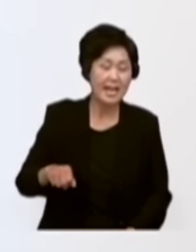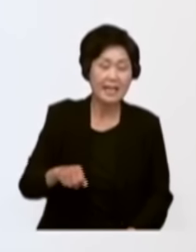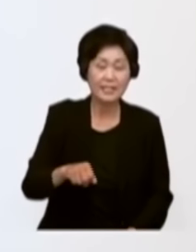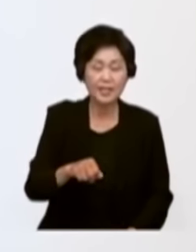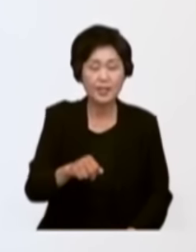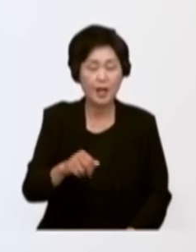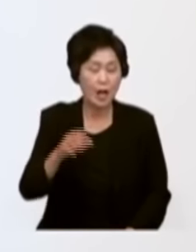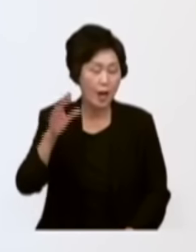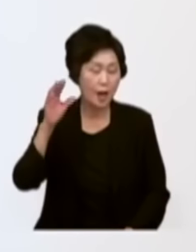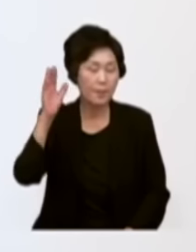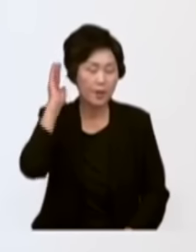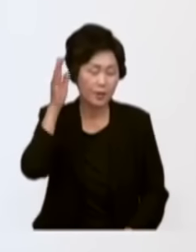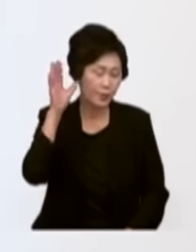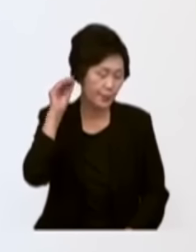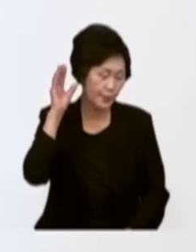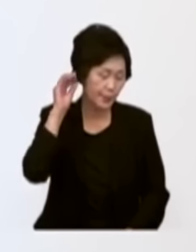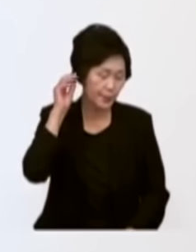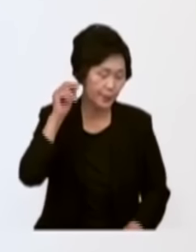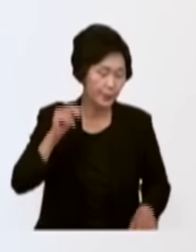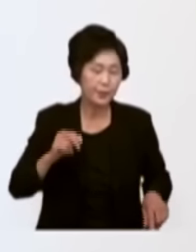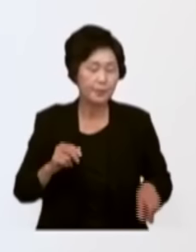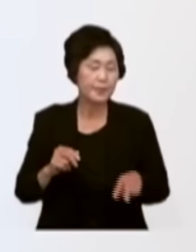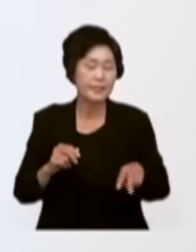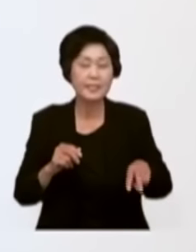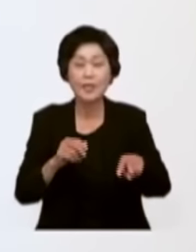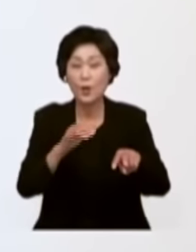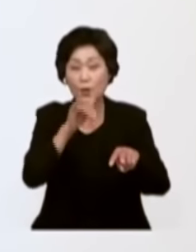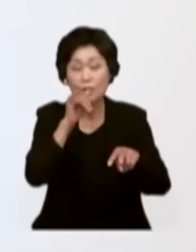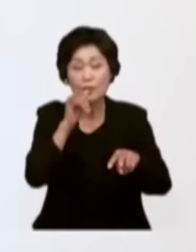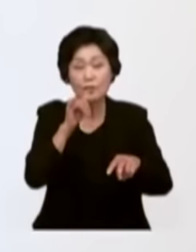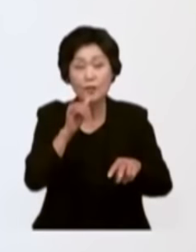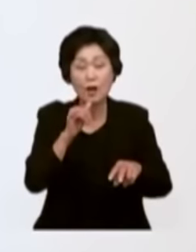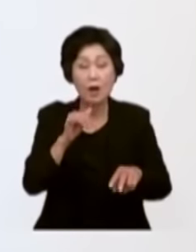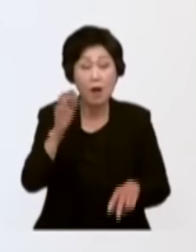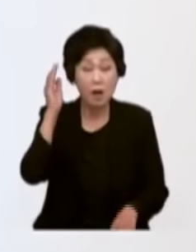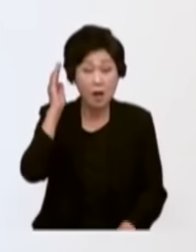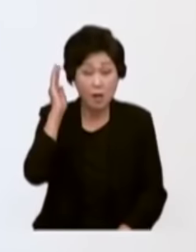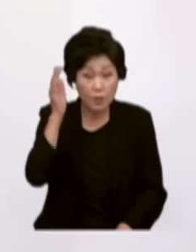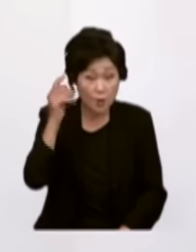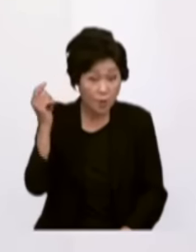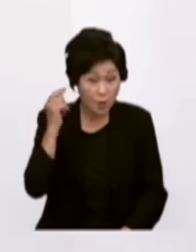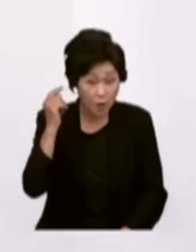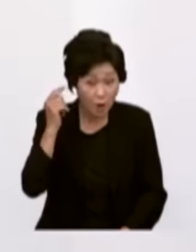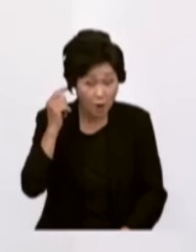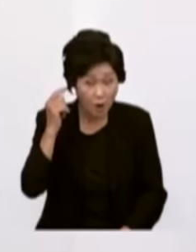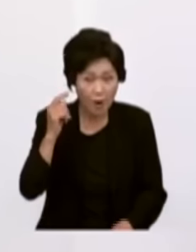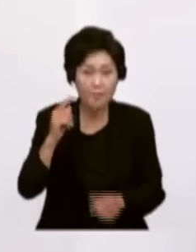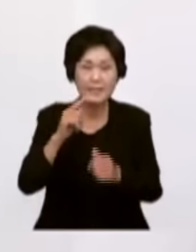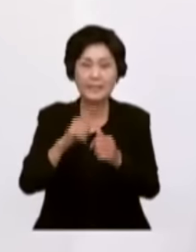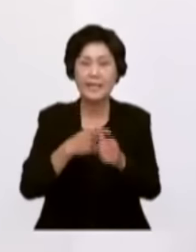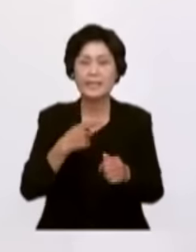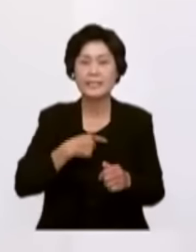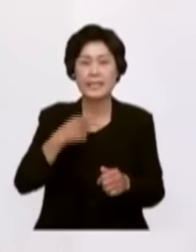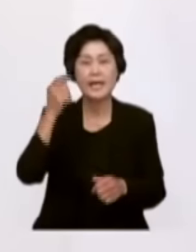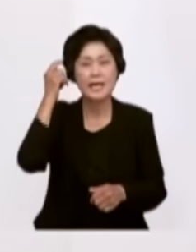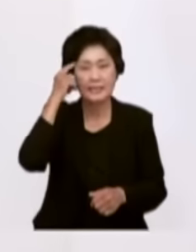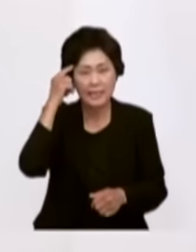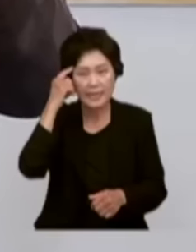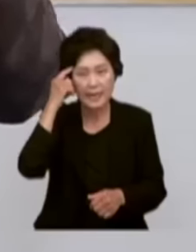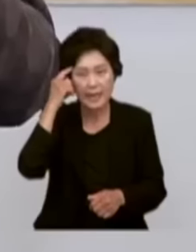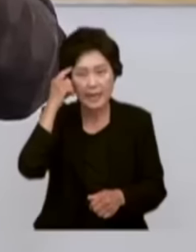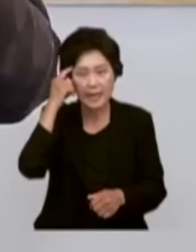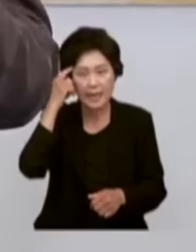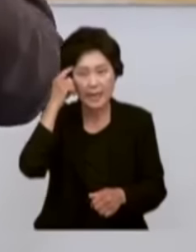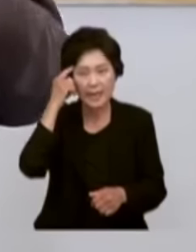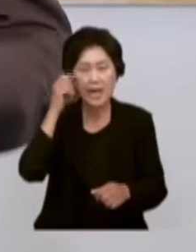교회 가서 설교를 들었지만 설교를 매일 듣다 보니까 내 생활이나 내 생각을 뭔가 이렇게 좀 좋은 쪽으로 이끌어